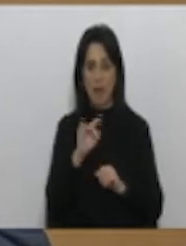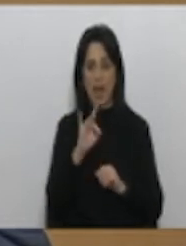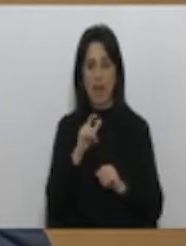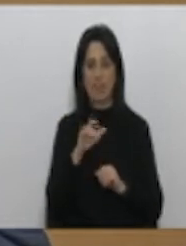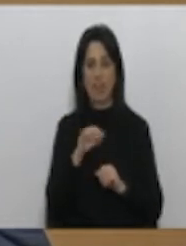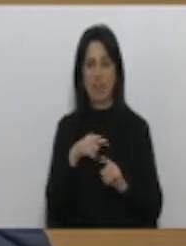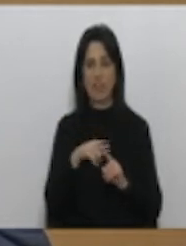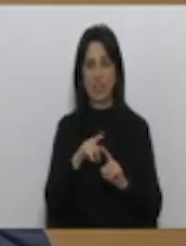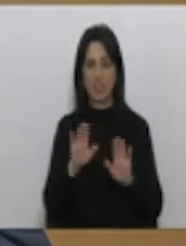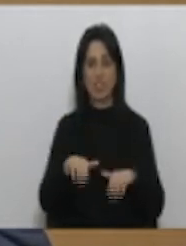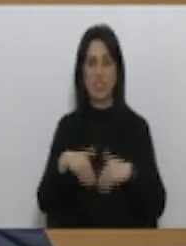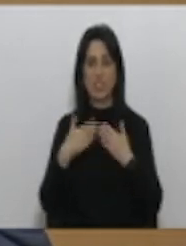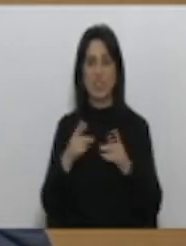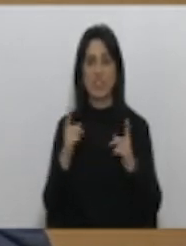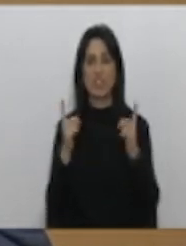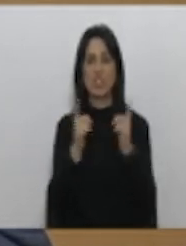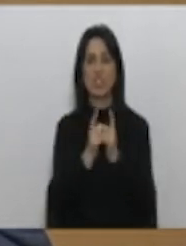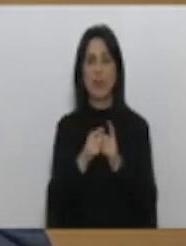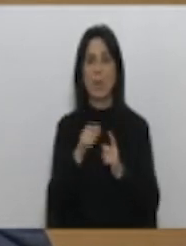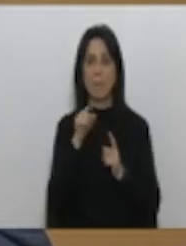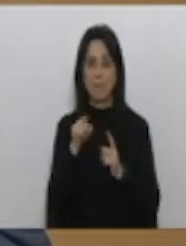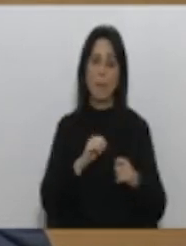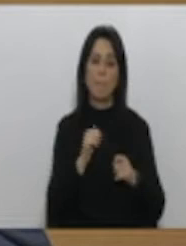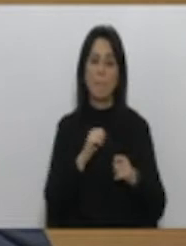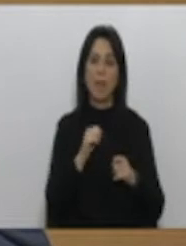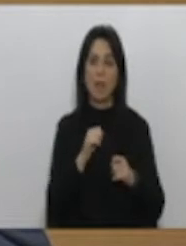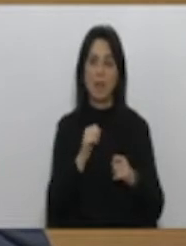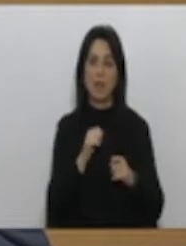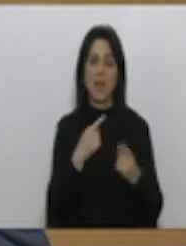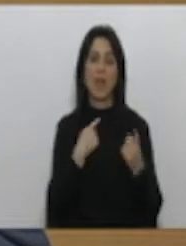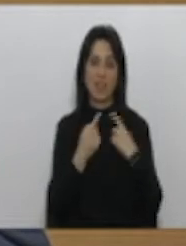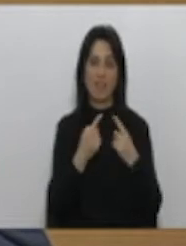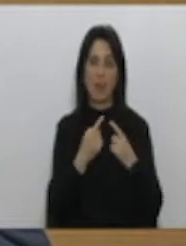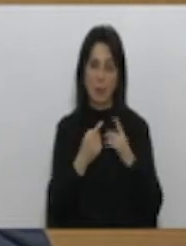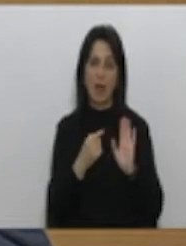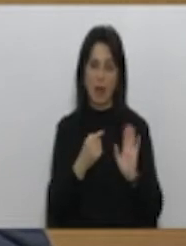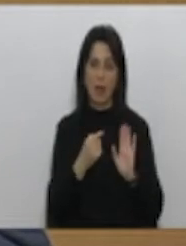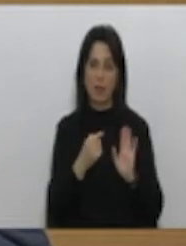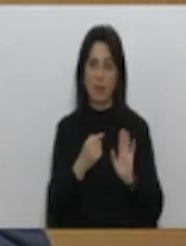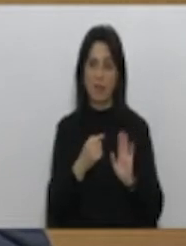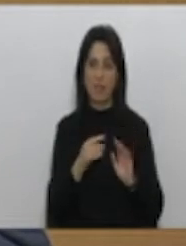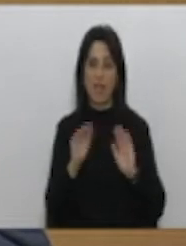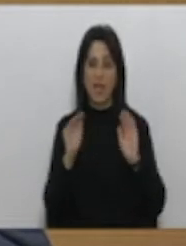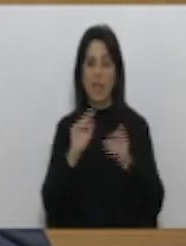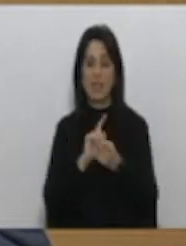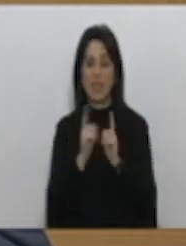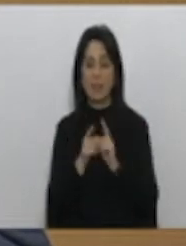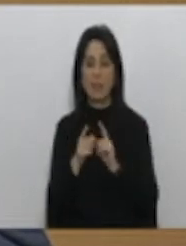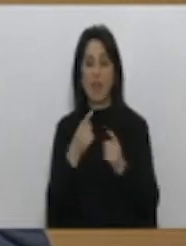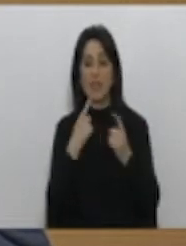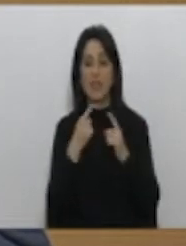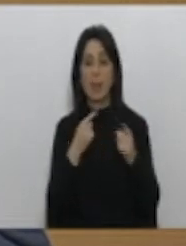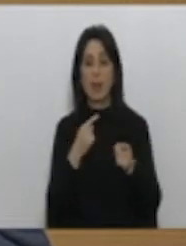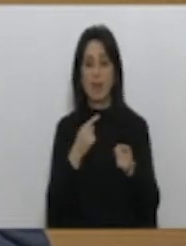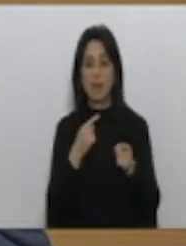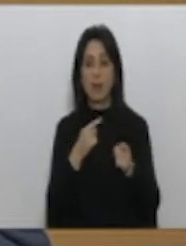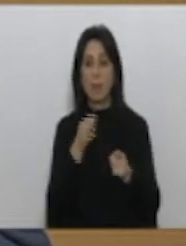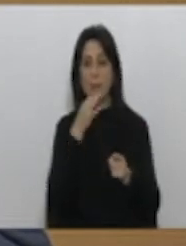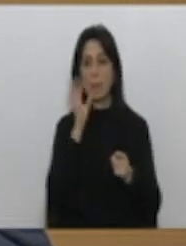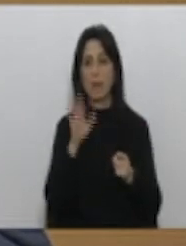მარგველაშვილ რო შესთავაზე შეხვედრა, მან შეუთვალა მეგობრებს დაველაპარაკებიო. ნაკლად იმისა, რომ დალაპარაკებოდა,